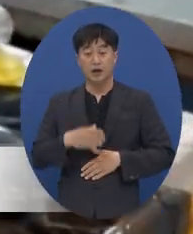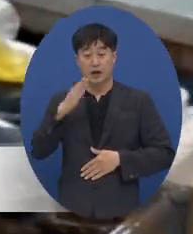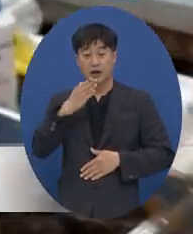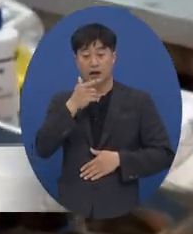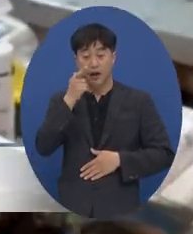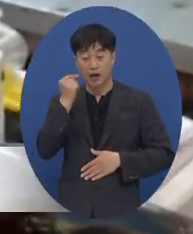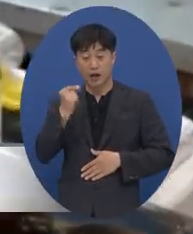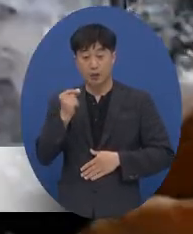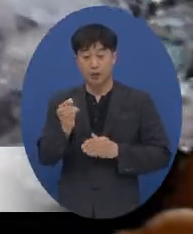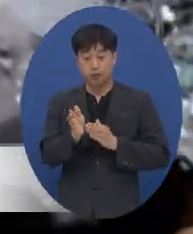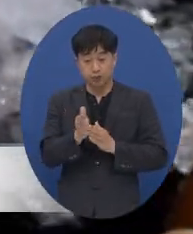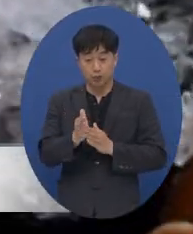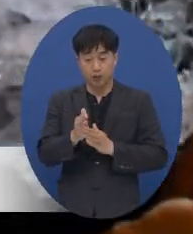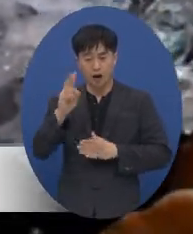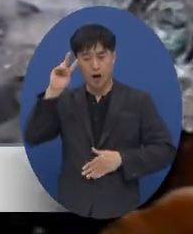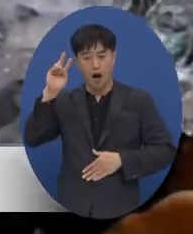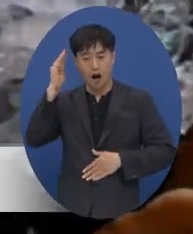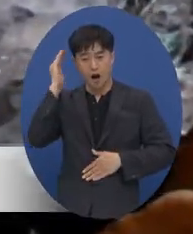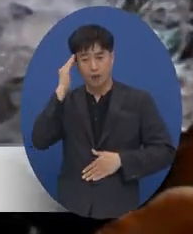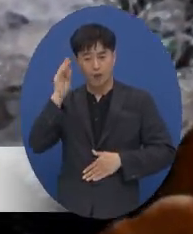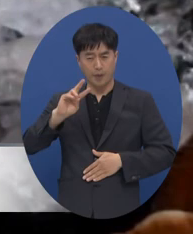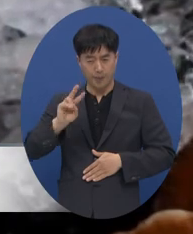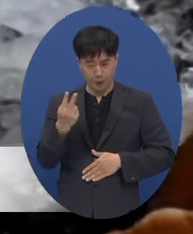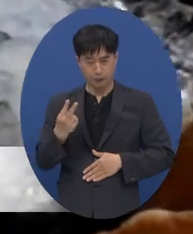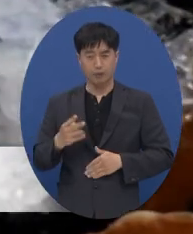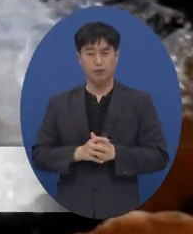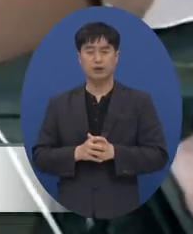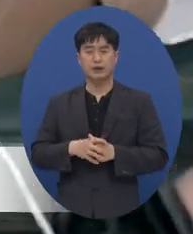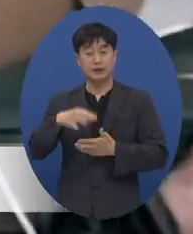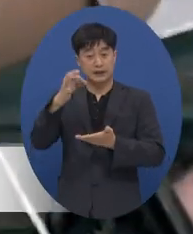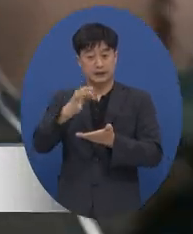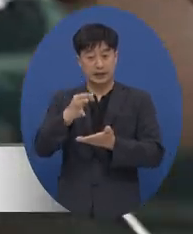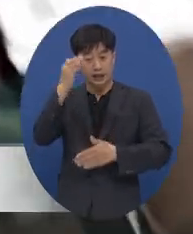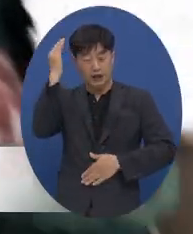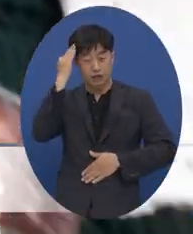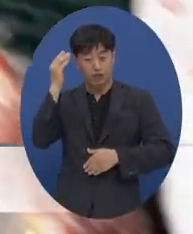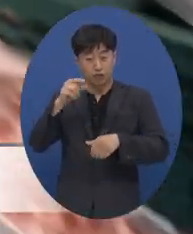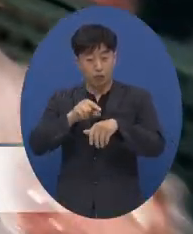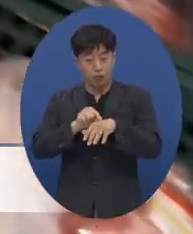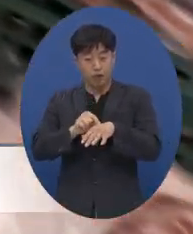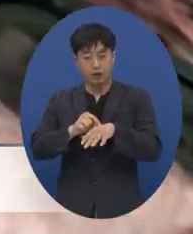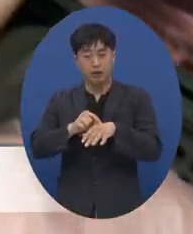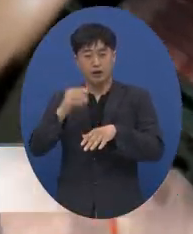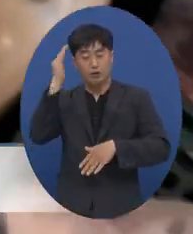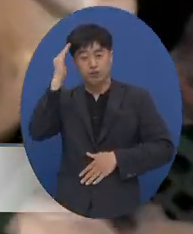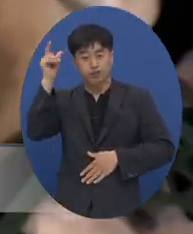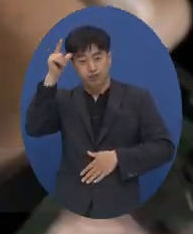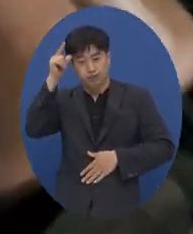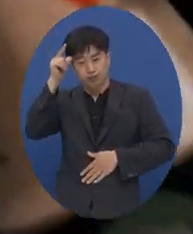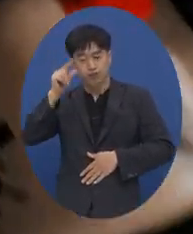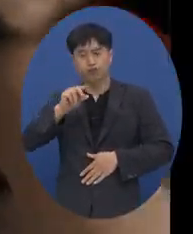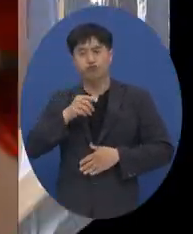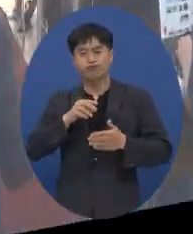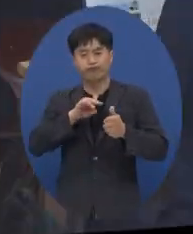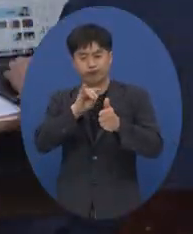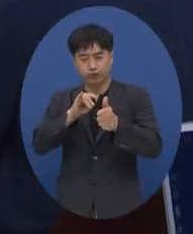일본산 수산물을 국내산으로 둔갑시킨 곳부터 값싼 국내산 유구를 한우로 소겹한 곳도